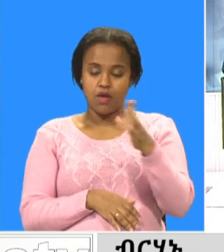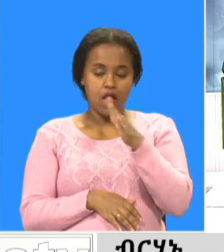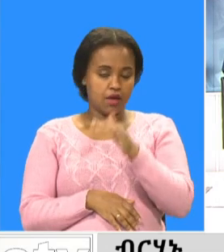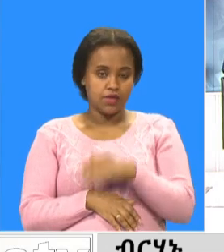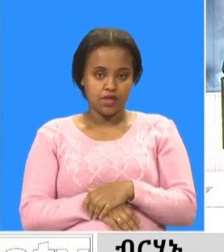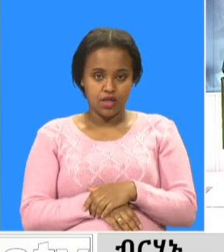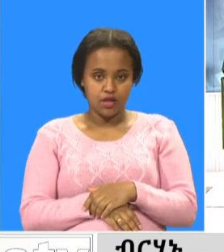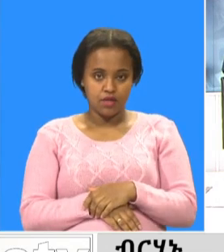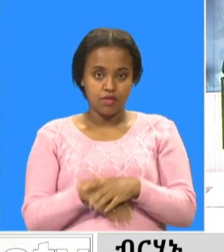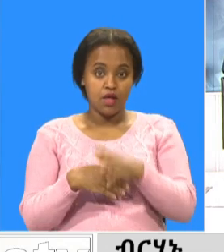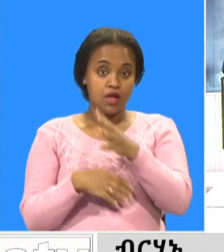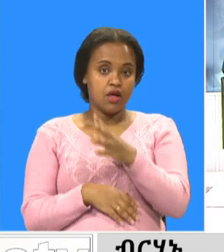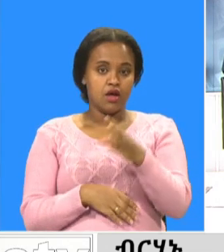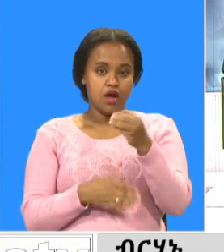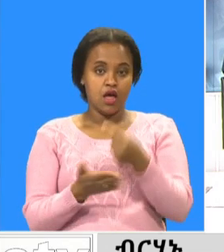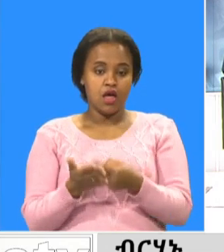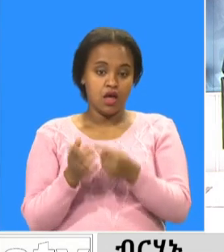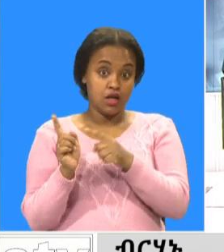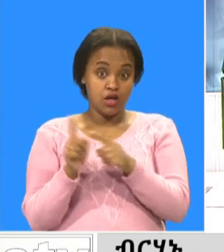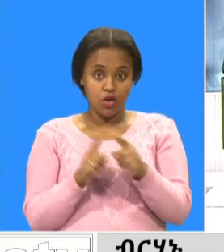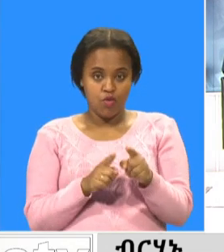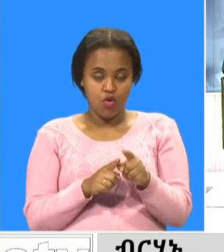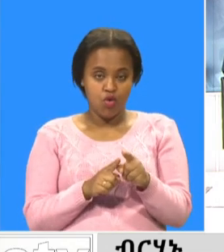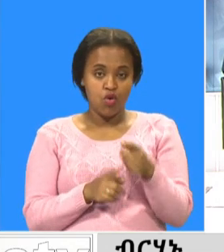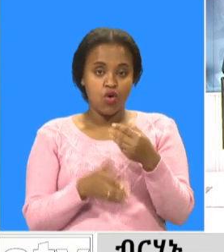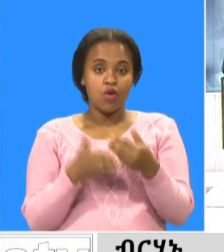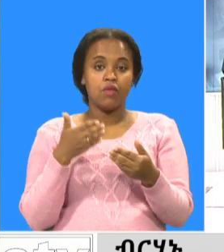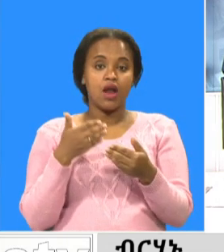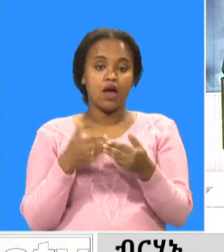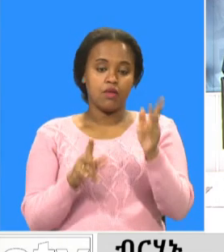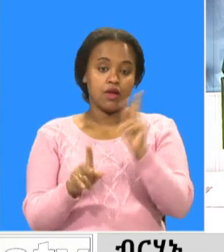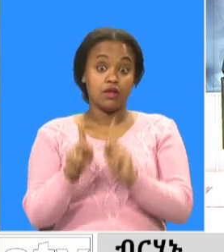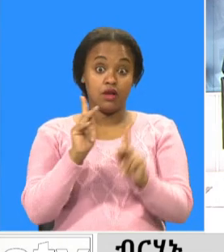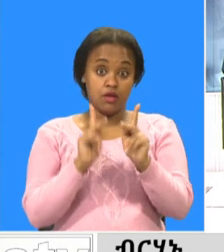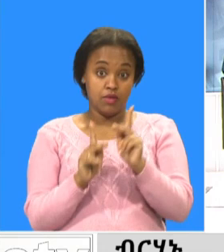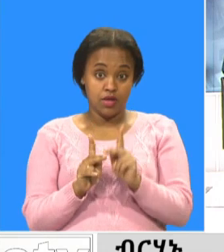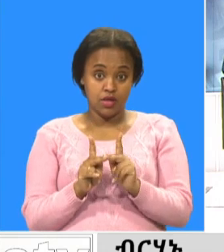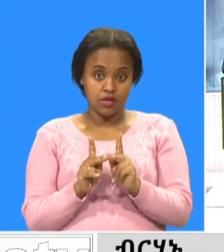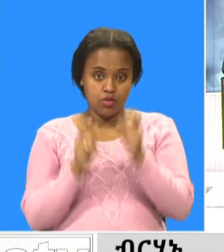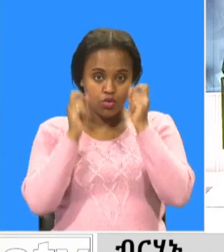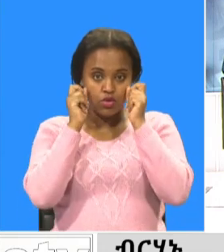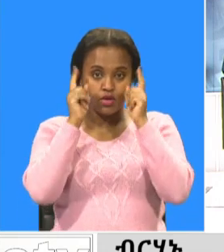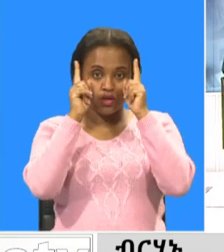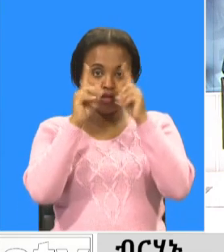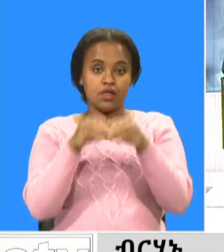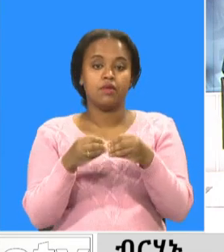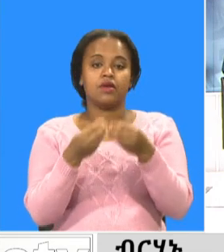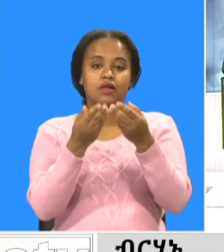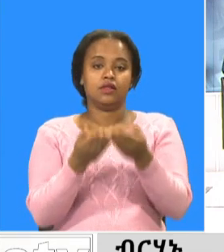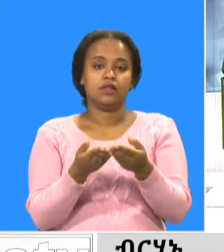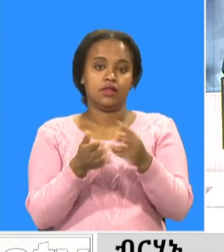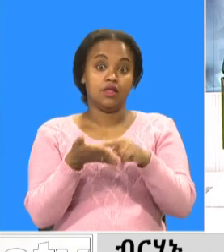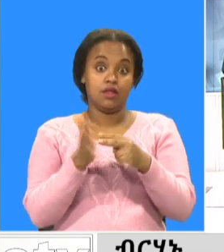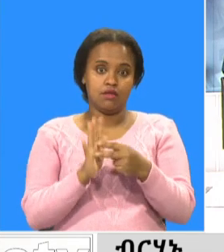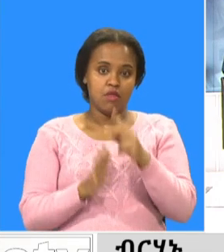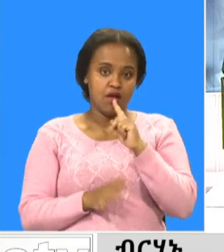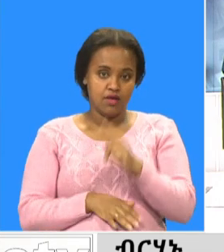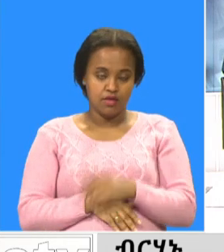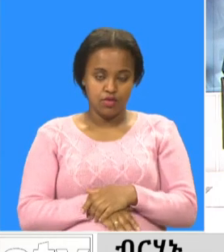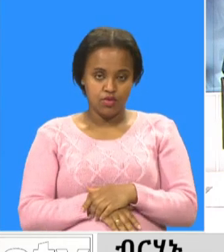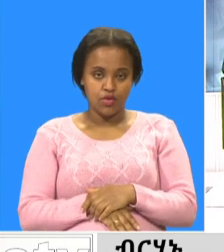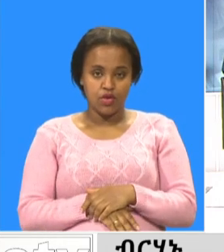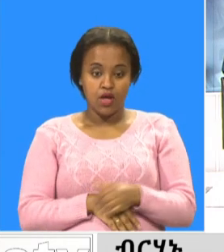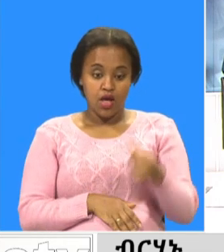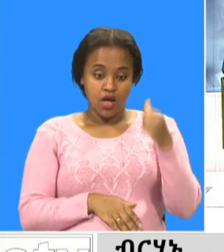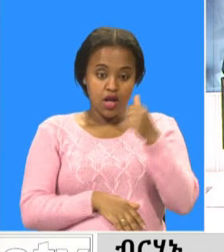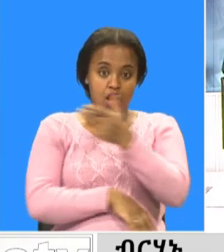አይመስለኝም እና ይህንን ደግሞ ምናልባት ለህብረተሰቡም እንደው ግንዛቤ ቢሰጥ ለማለት ነው።